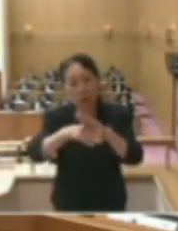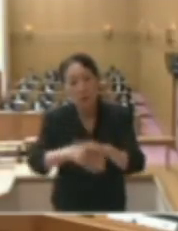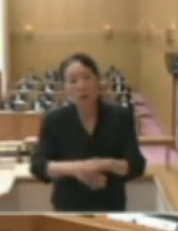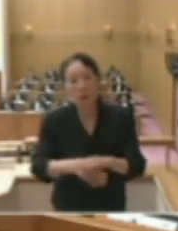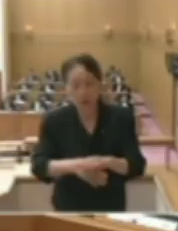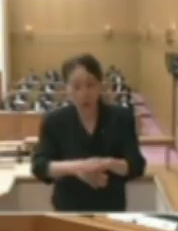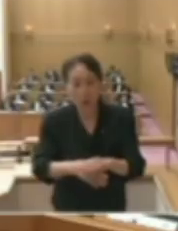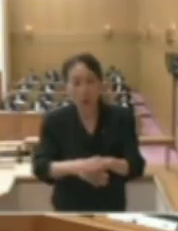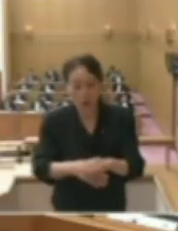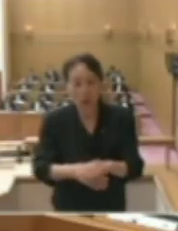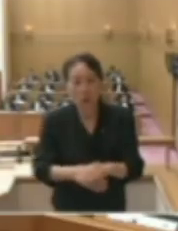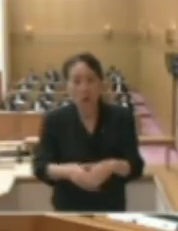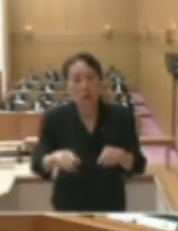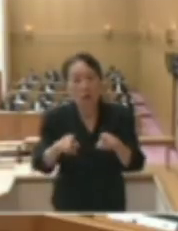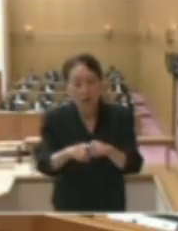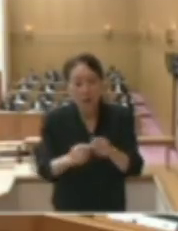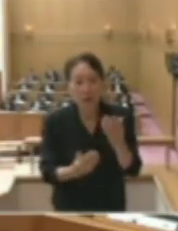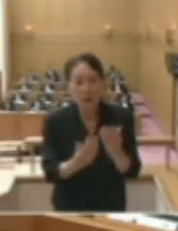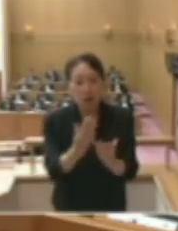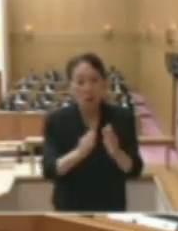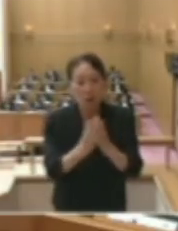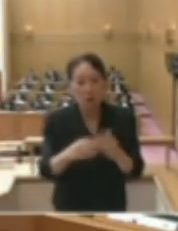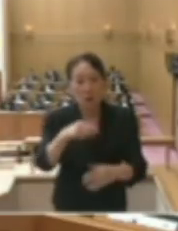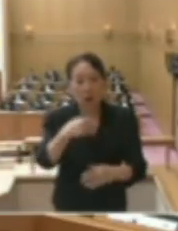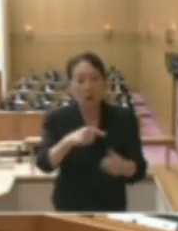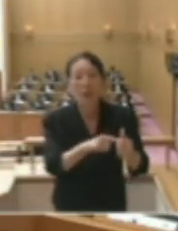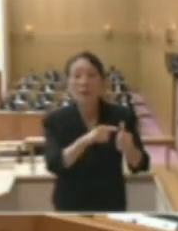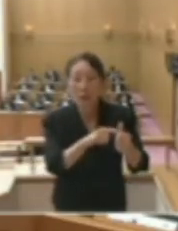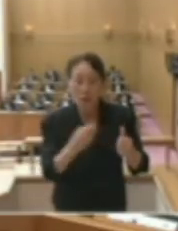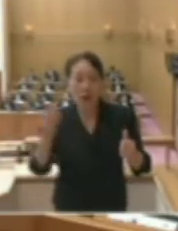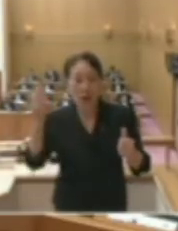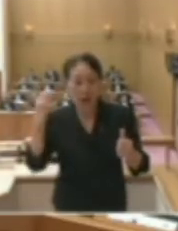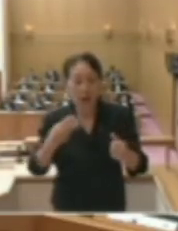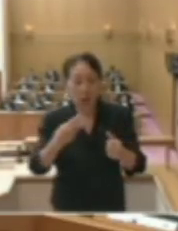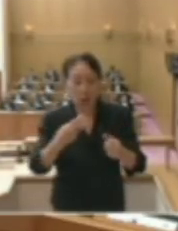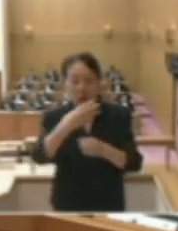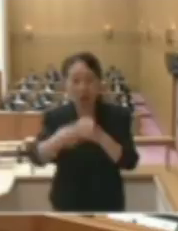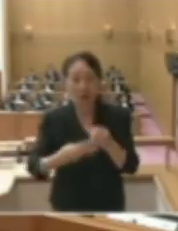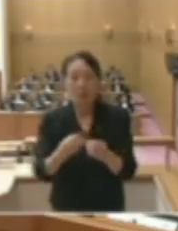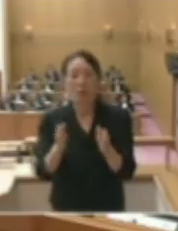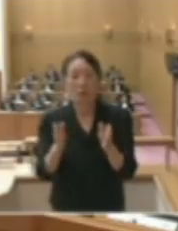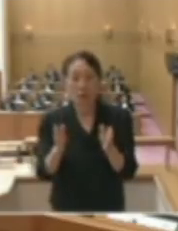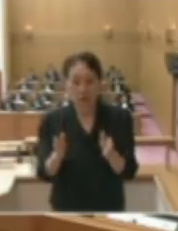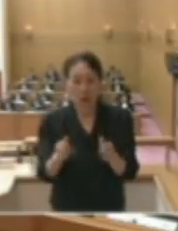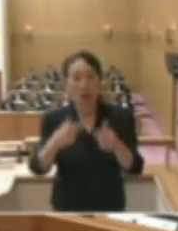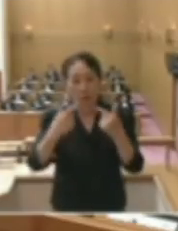この文章、すなわち、森本先生は過去3年間、